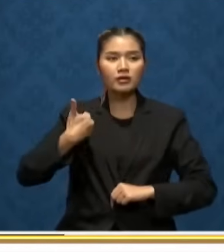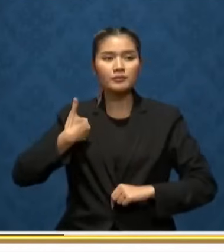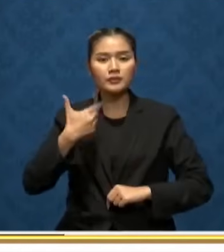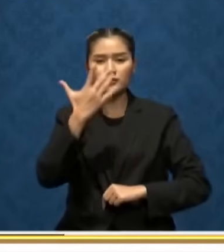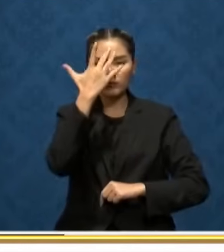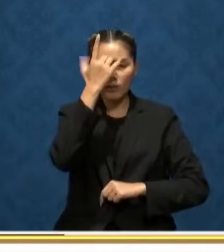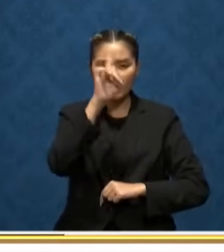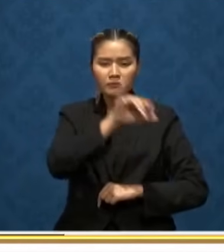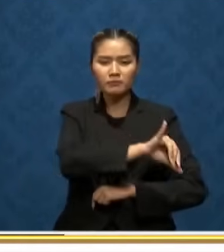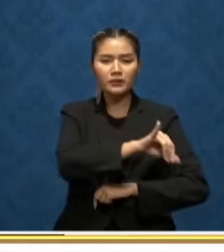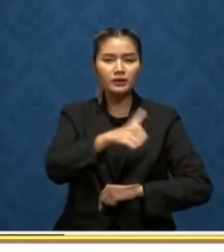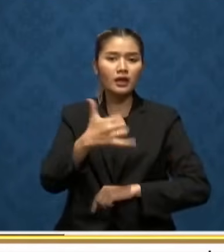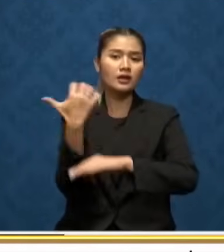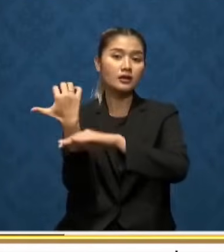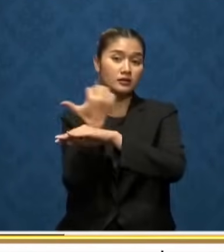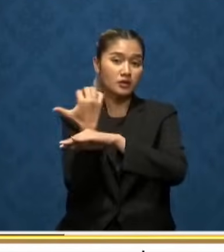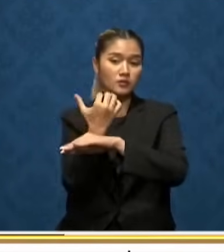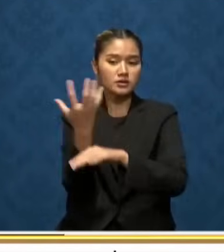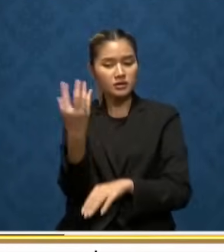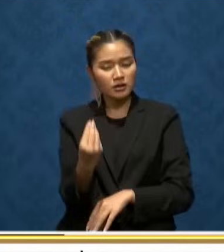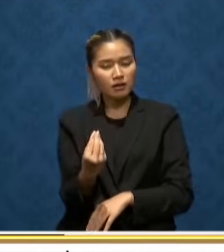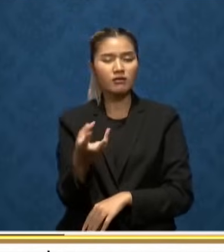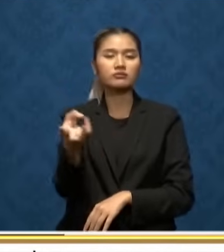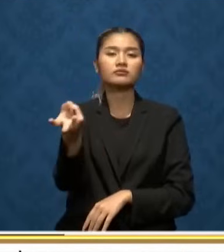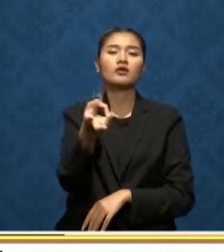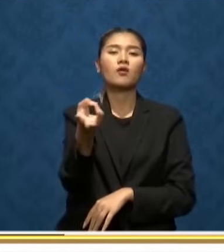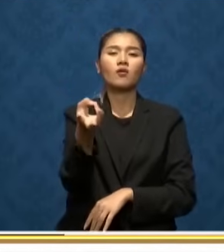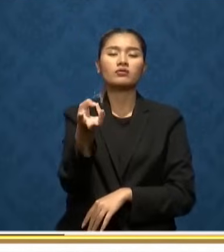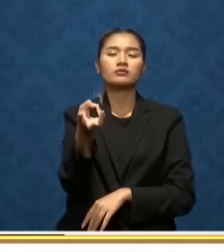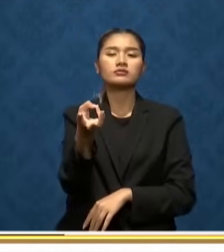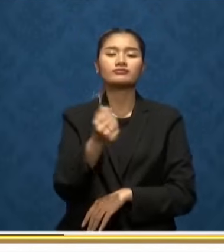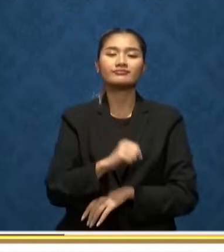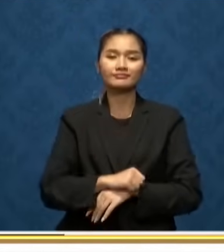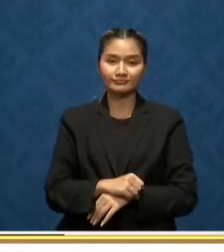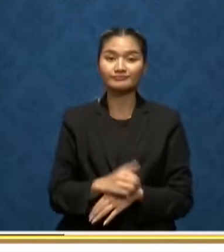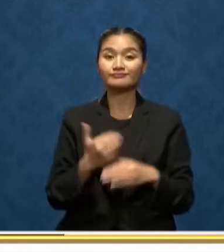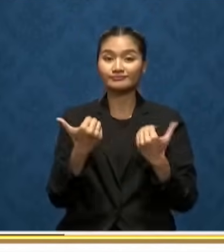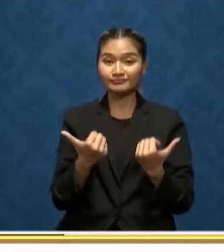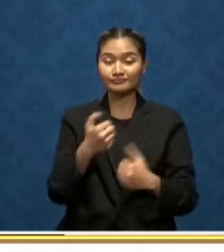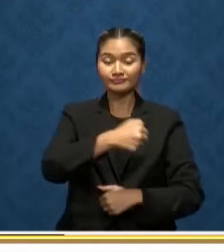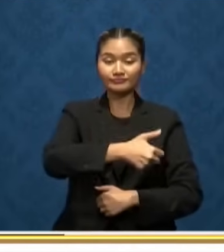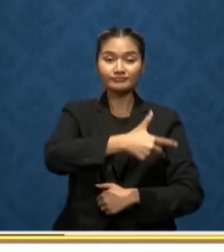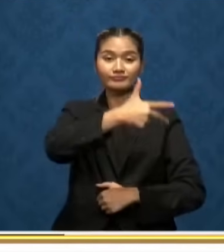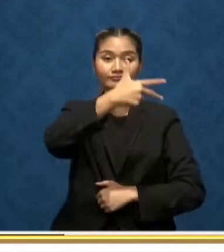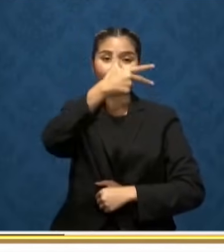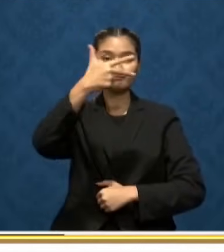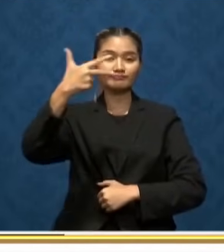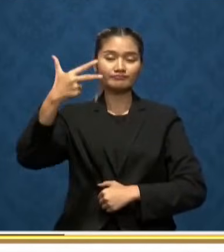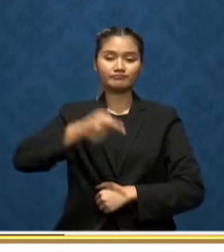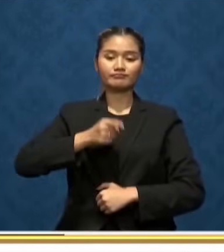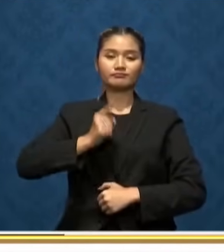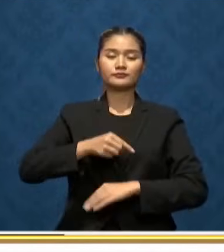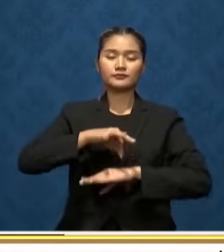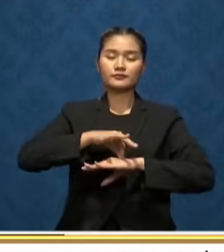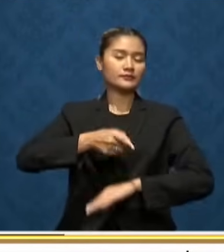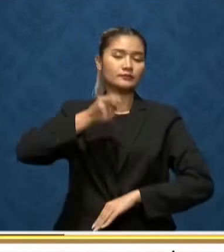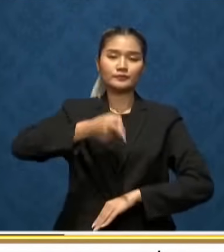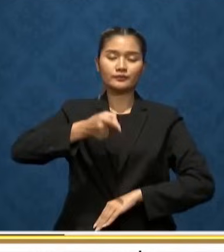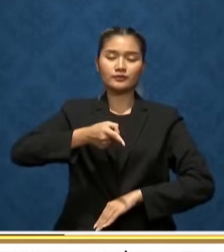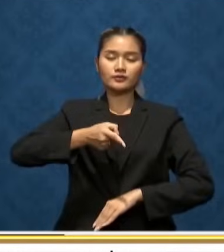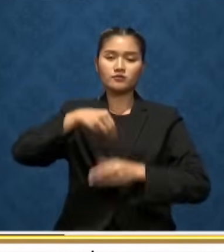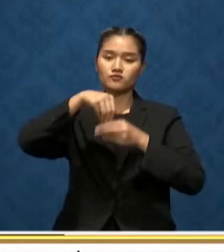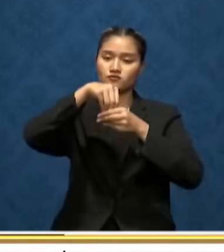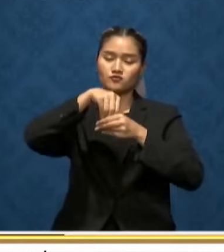แค่ 4-5 ช่องเพราะฉะนั้นไทย PBS ก็คงจะต้องยืนหยัดที่จะต้องเป็